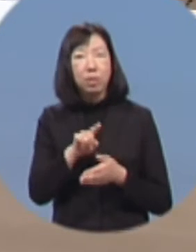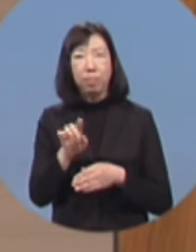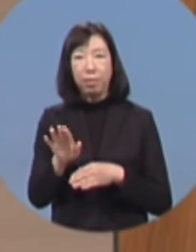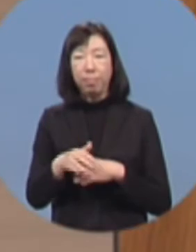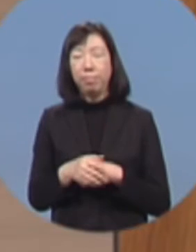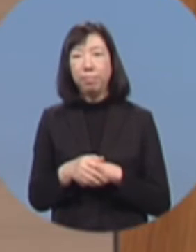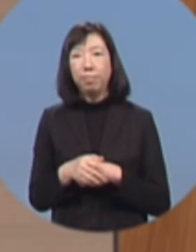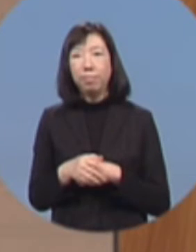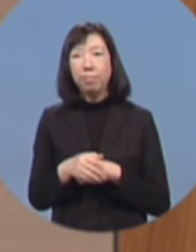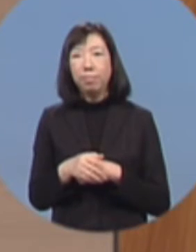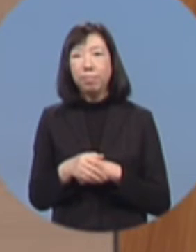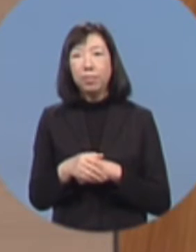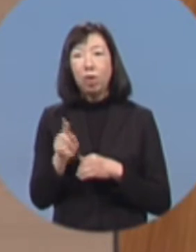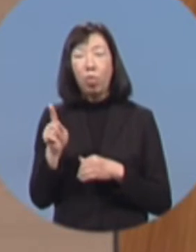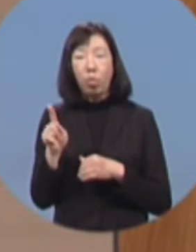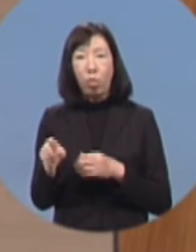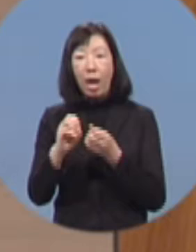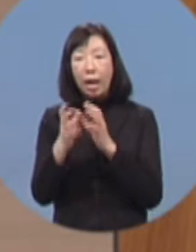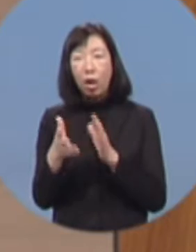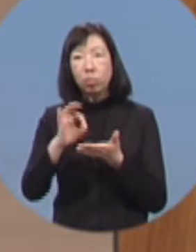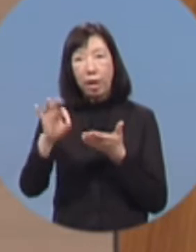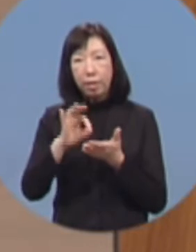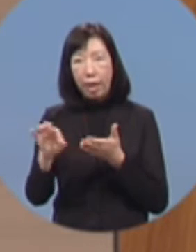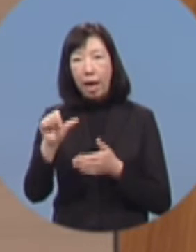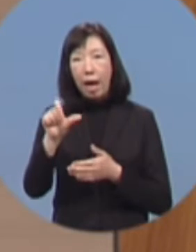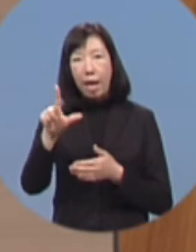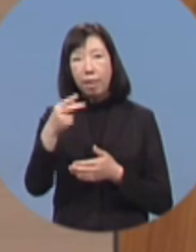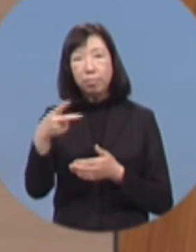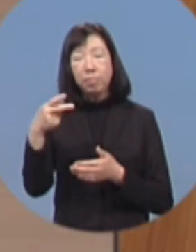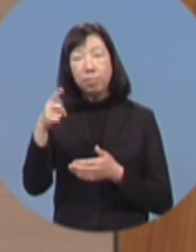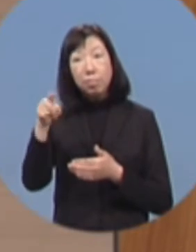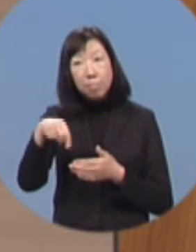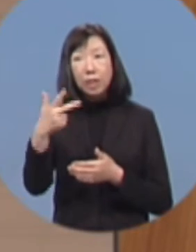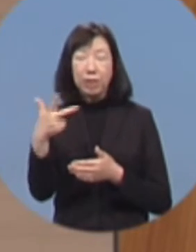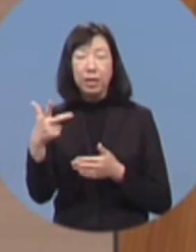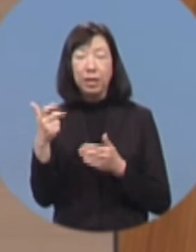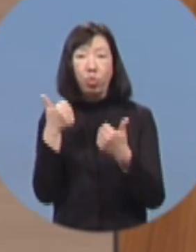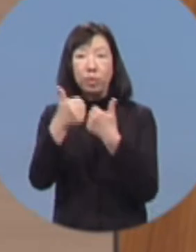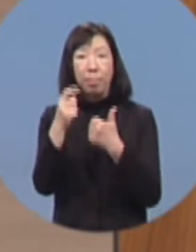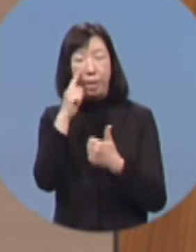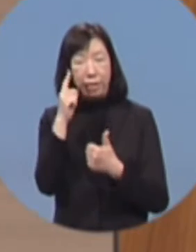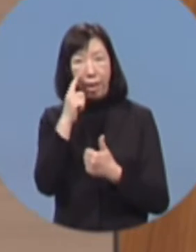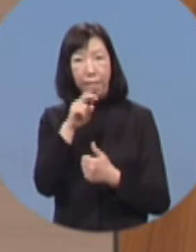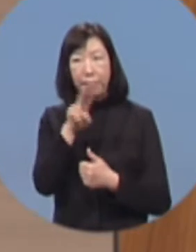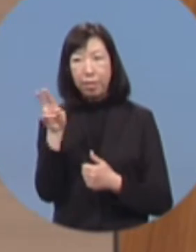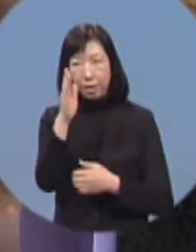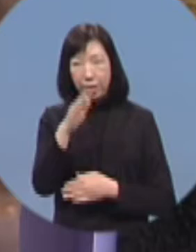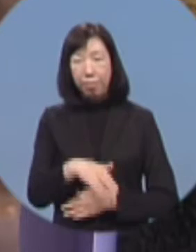。そこでブリリアントベルを使用したフラワーアレンジメントに挑戦してきましたのでご覧ください。